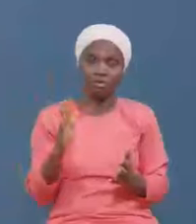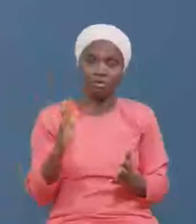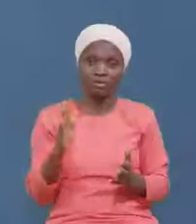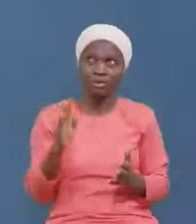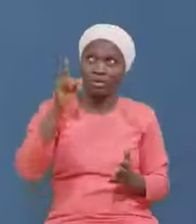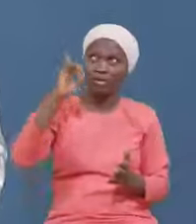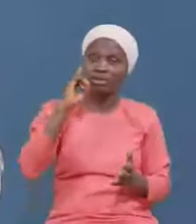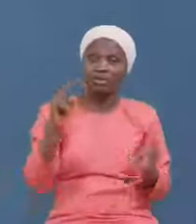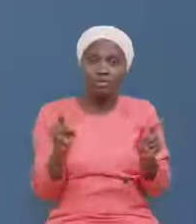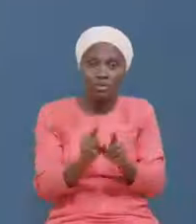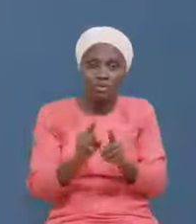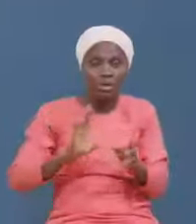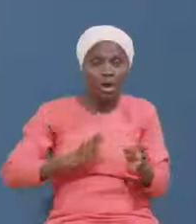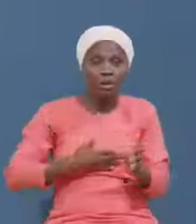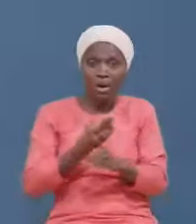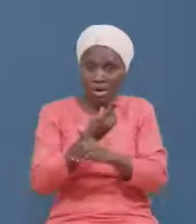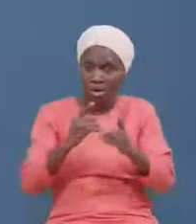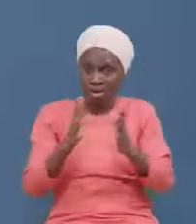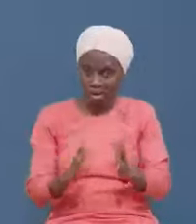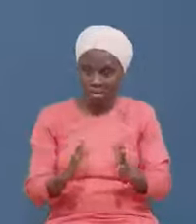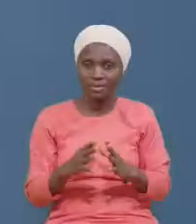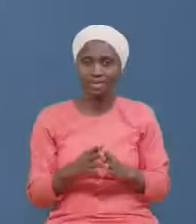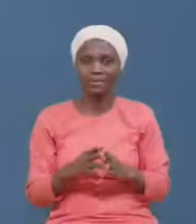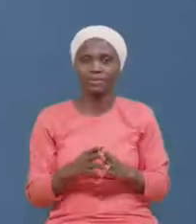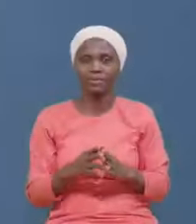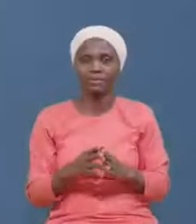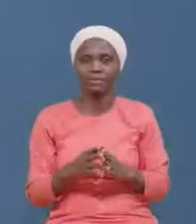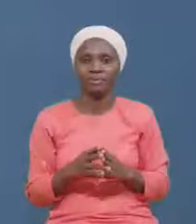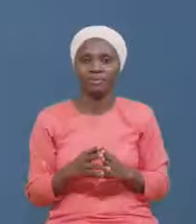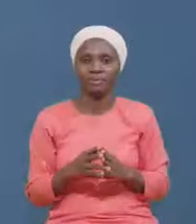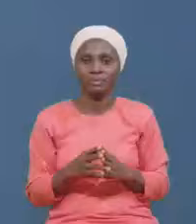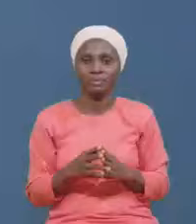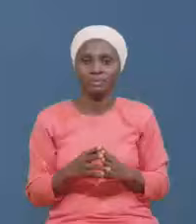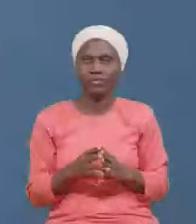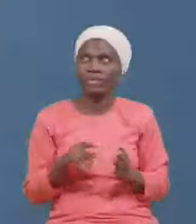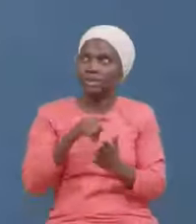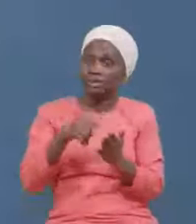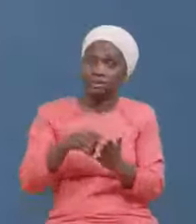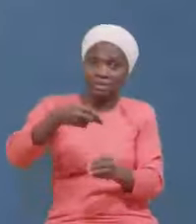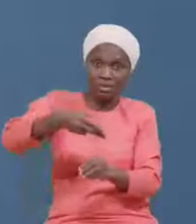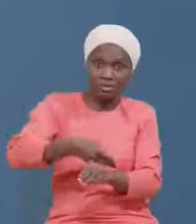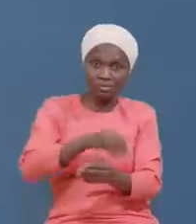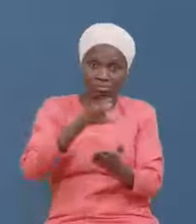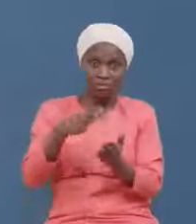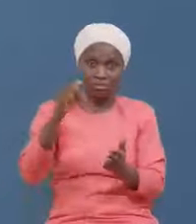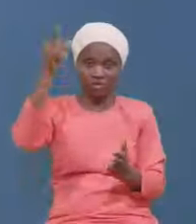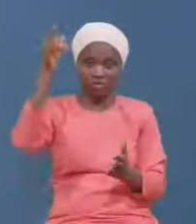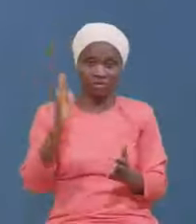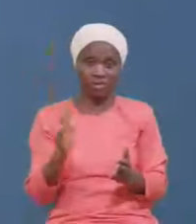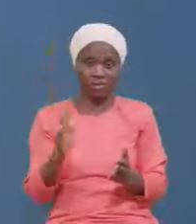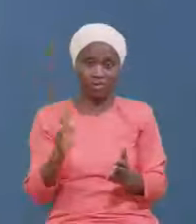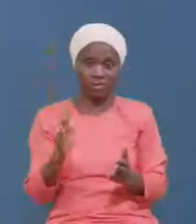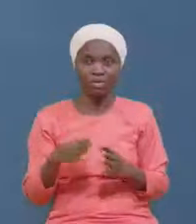also our liberator. మన యొక్క జీవితానికి స్వాతంత్ర్యాన్ని ఇస్తాడు. This lamb of God, ఈ దేవుని గొర్రె పిల్ల, is